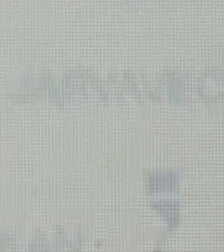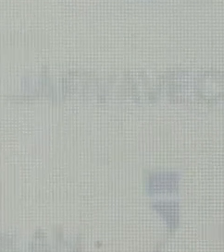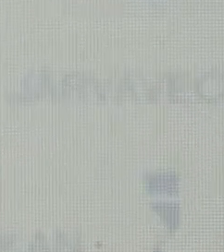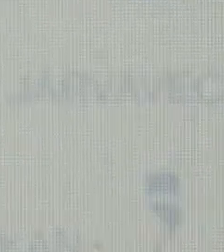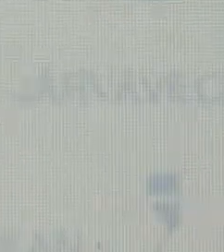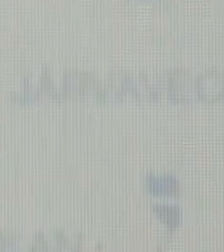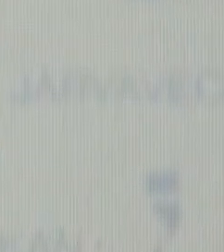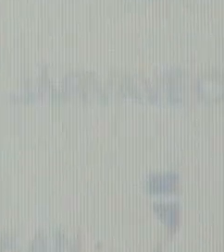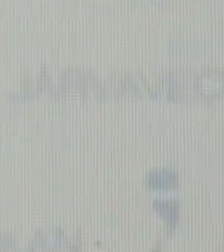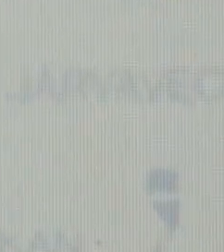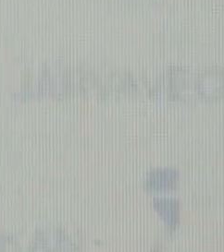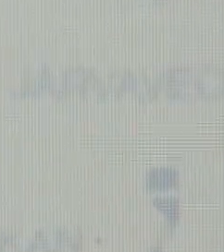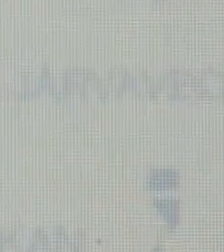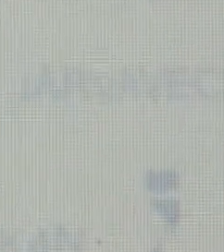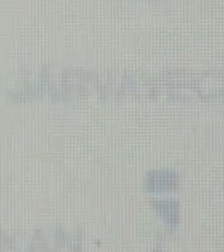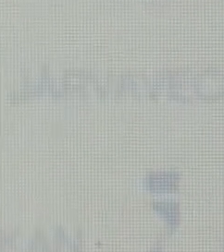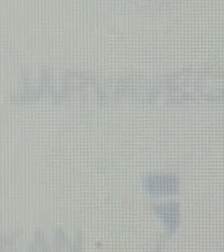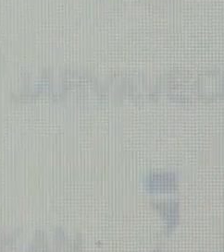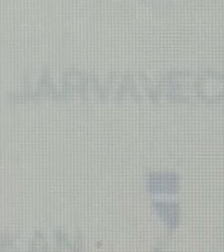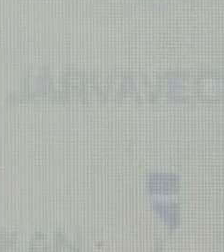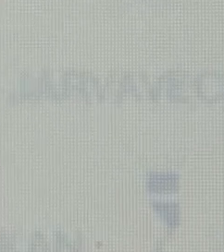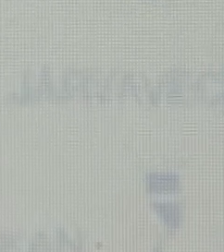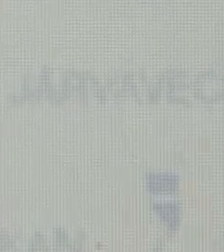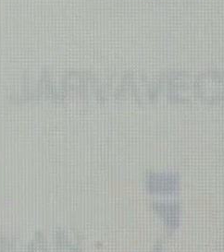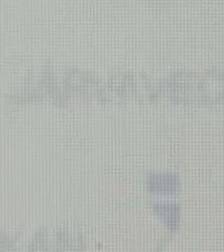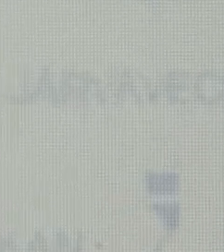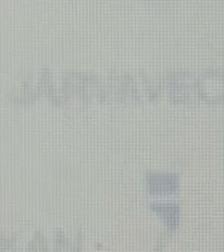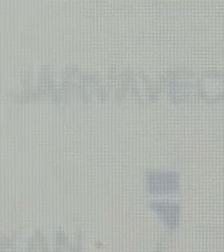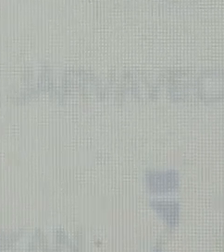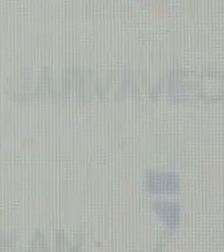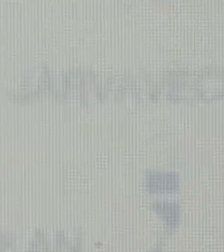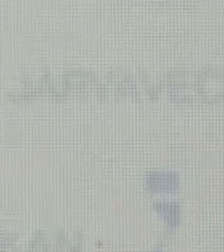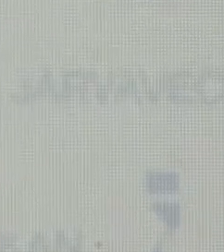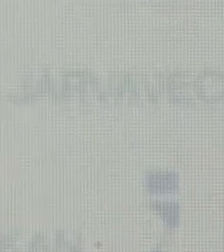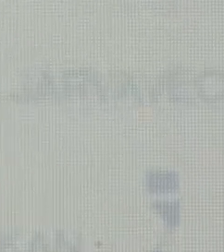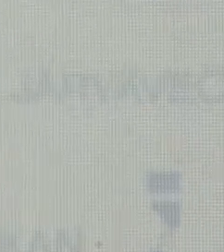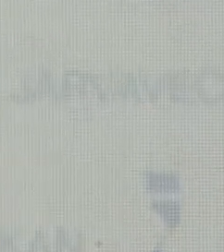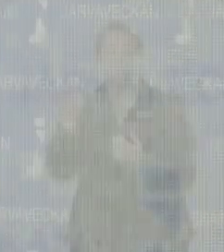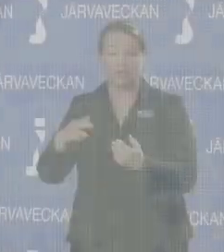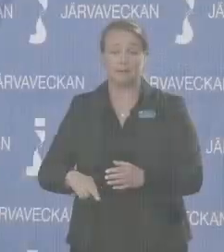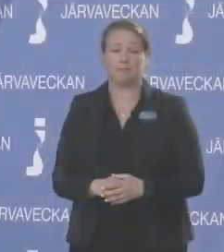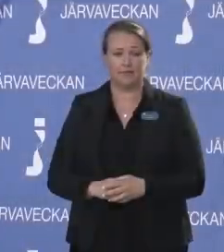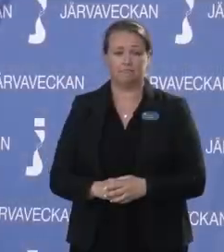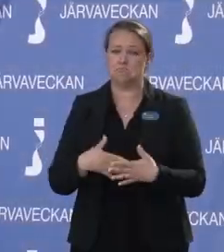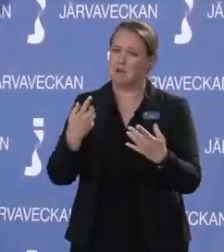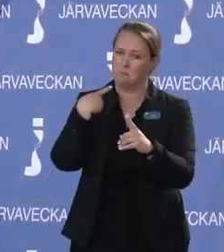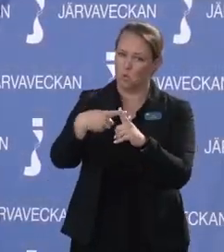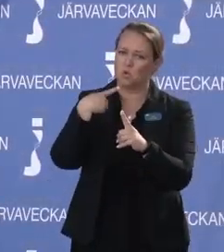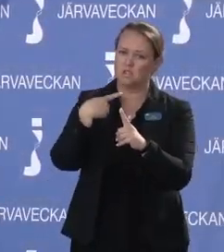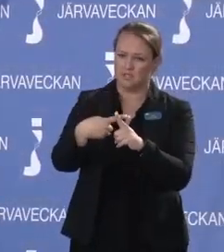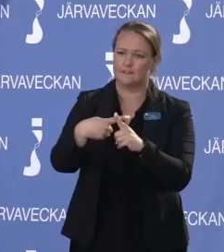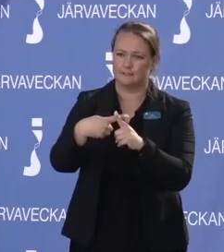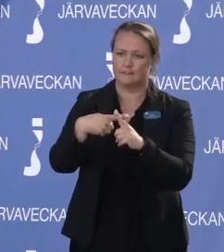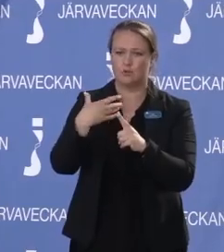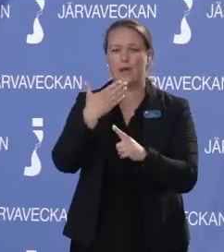både redaktionella medier och till plattformar som YouTube och som Facebook. Det är väldigt positivt och det är en